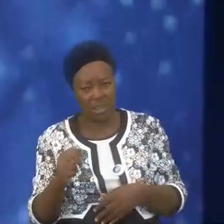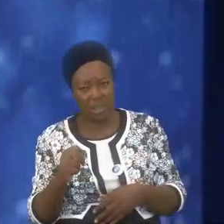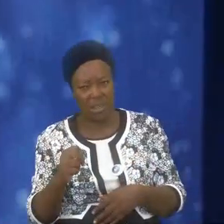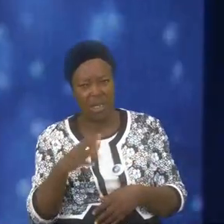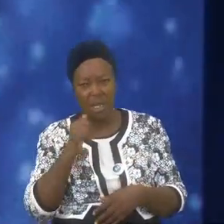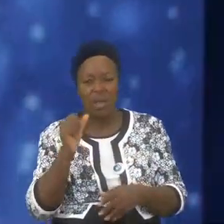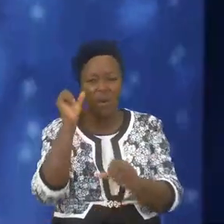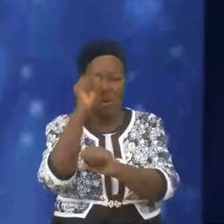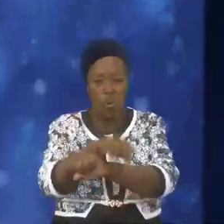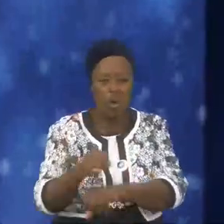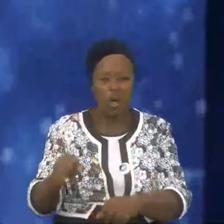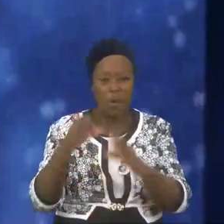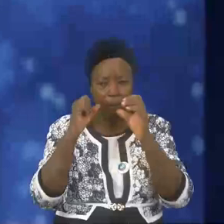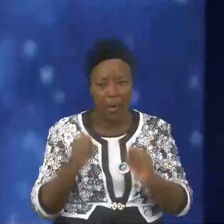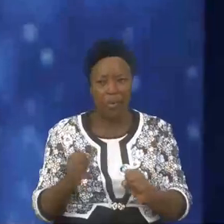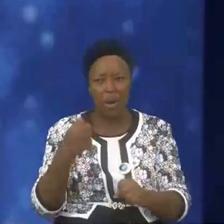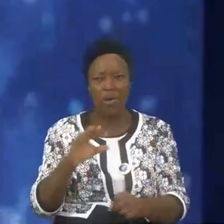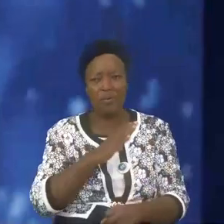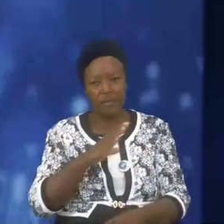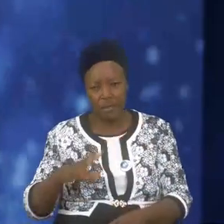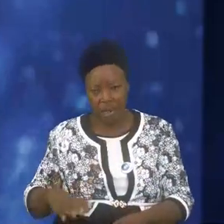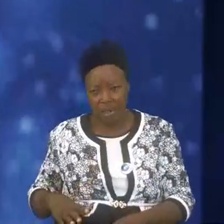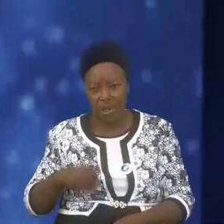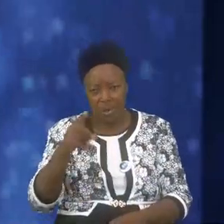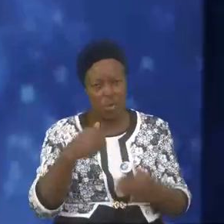la puissance triomphante de Christ.